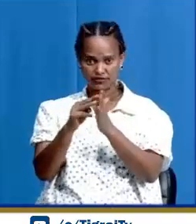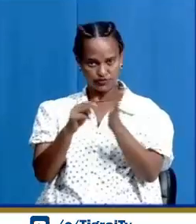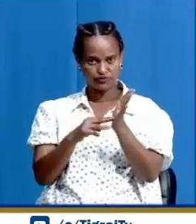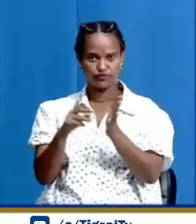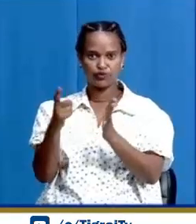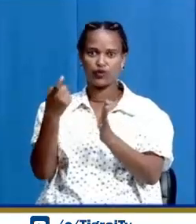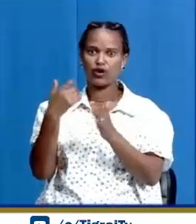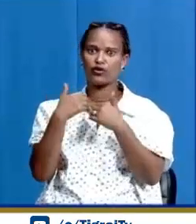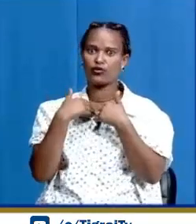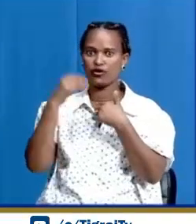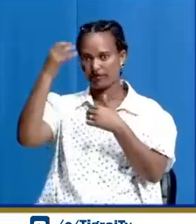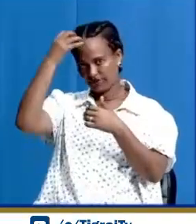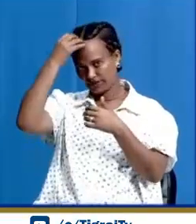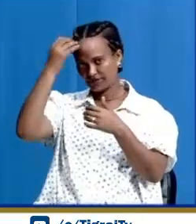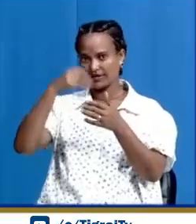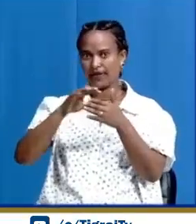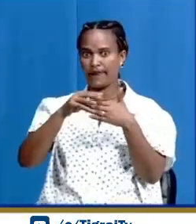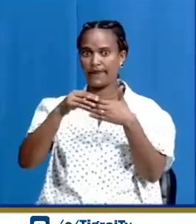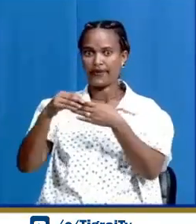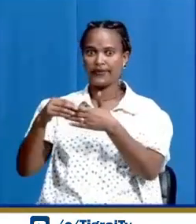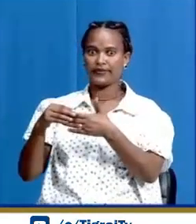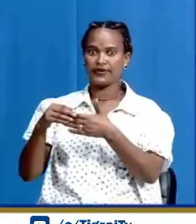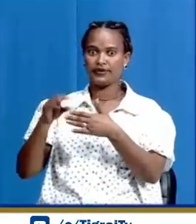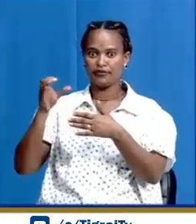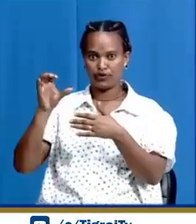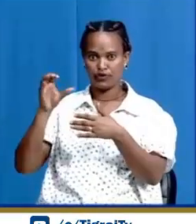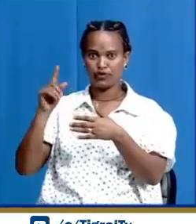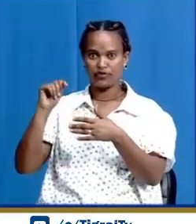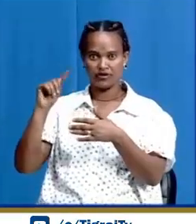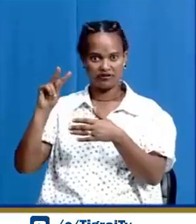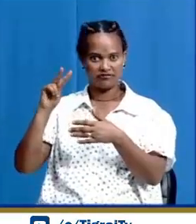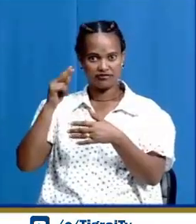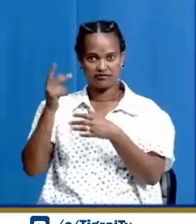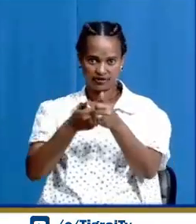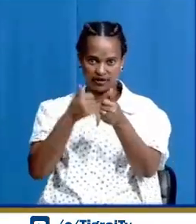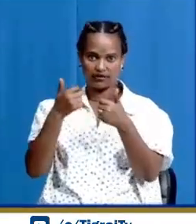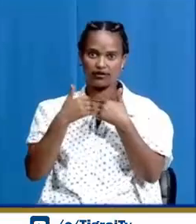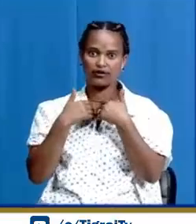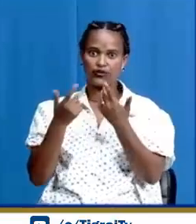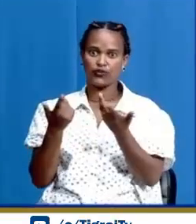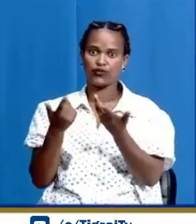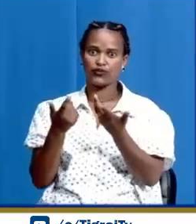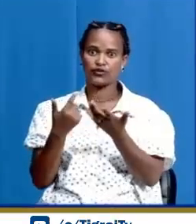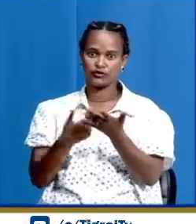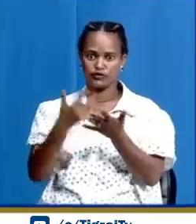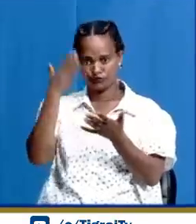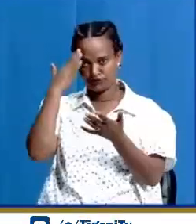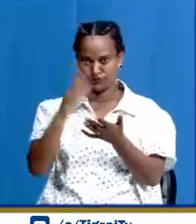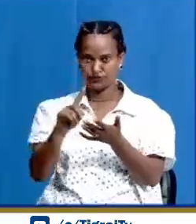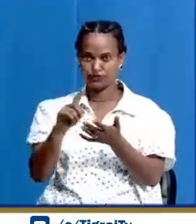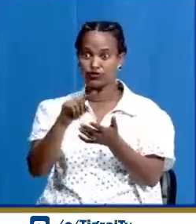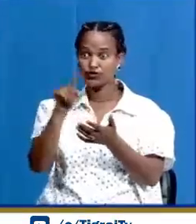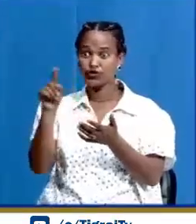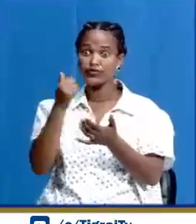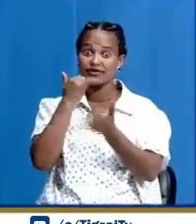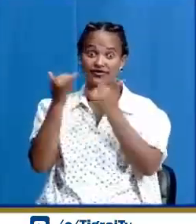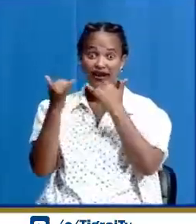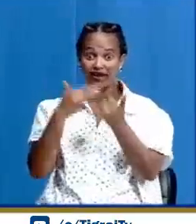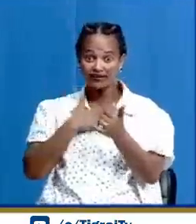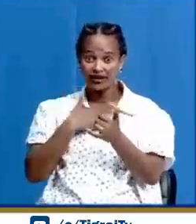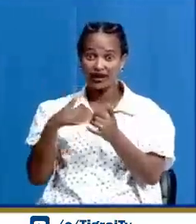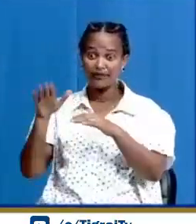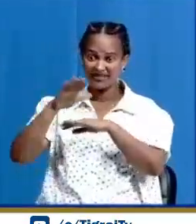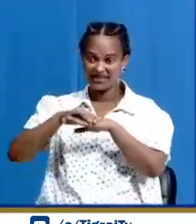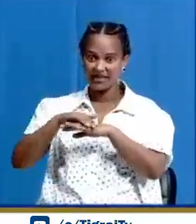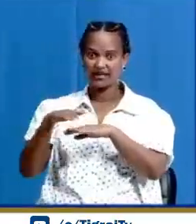ኣለዎ ካብ መንግስትና ዝመፅእ መምርሒ ብሬድዮ ምክታል ኣለዎ እዩ ሰራዊትና ከምለይ ብርካ እዚ ፍሉጥ እዩ። ንሶም ንጥፋኣትና ኣብ